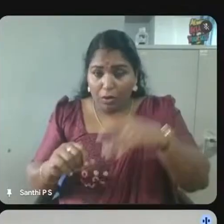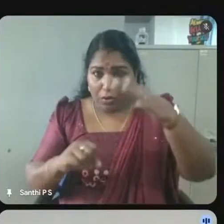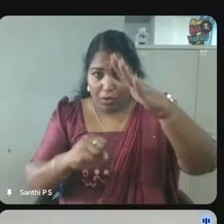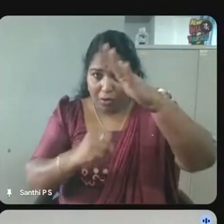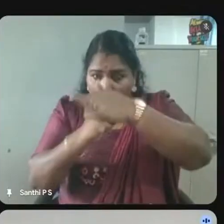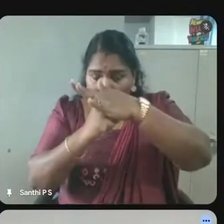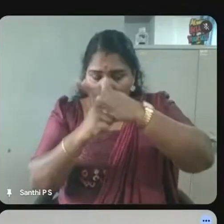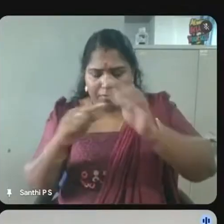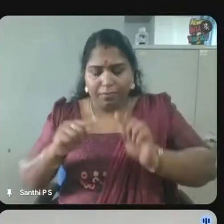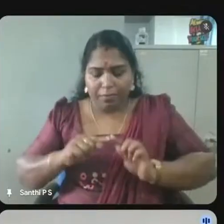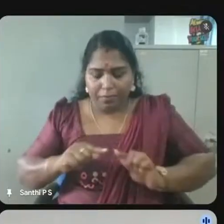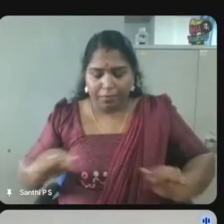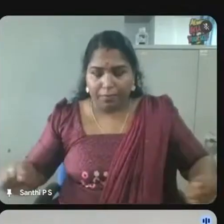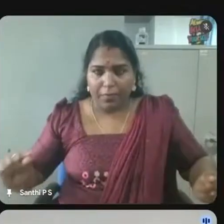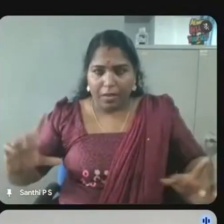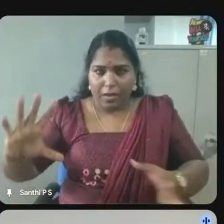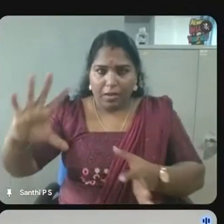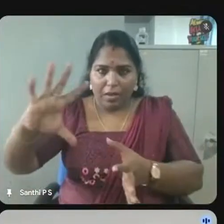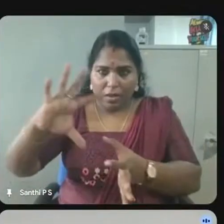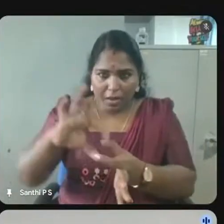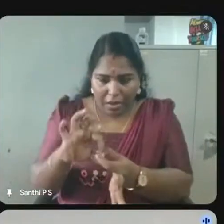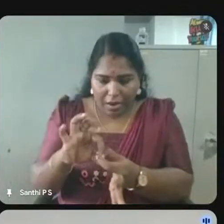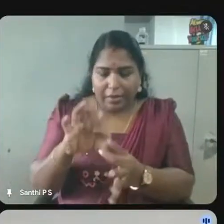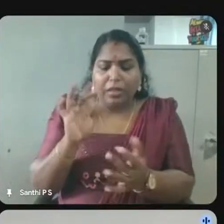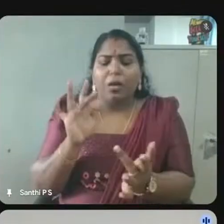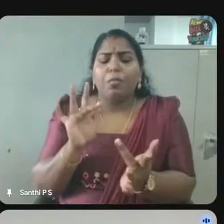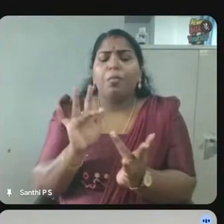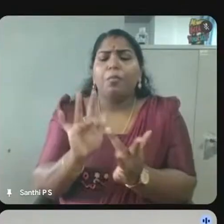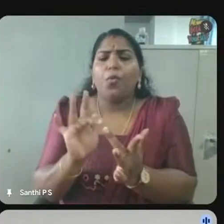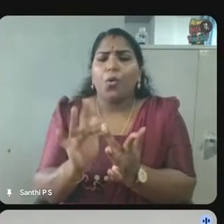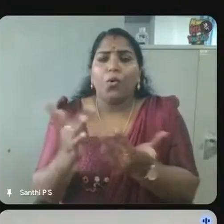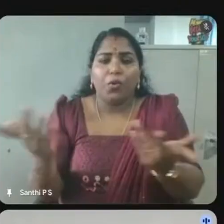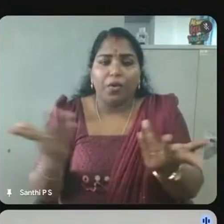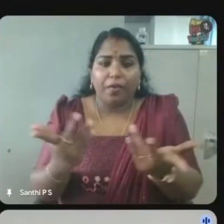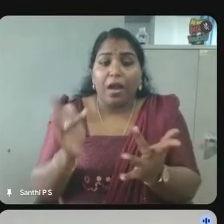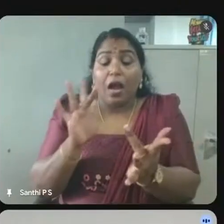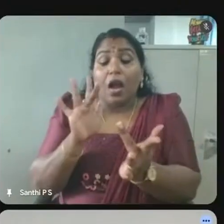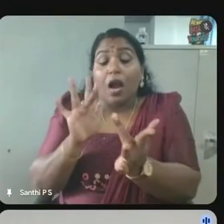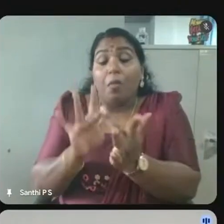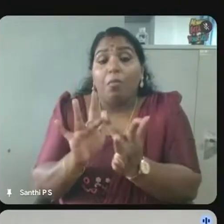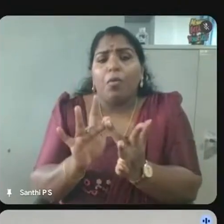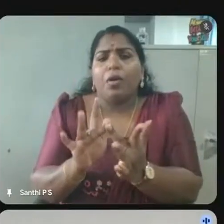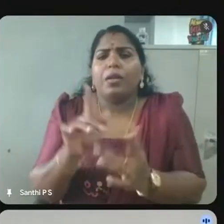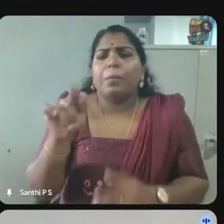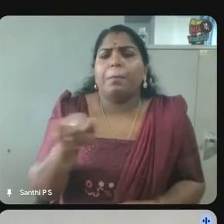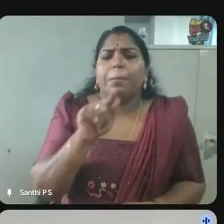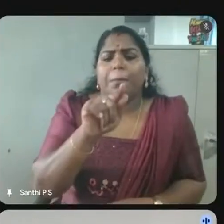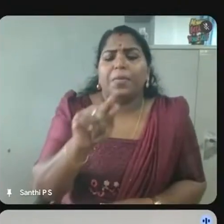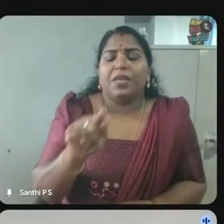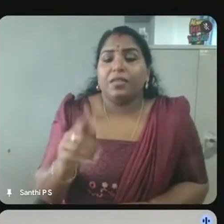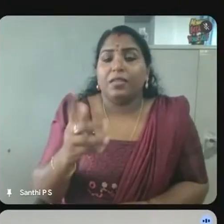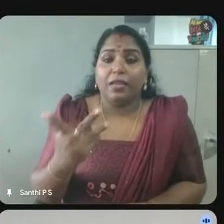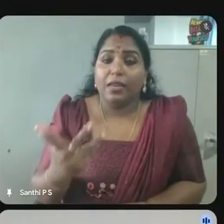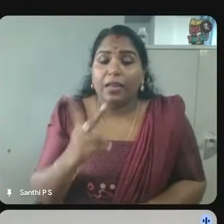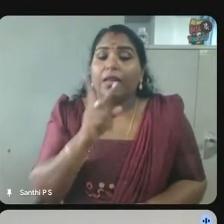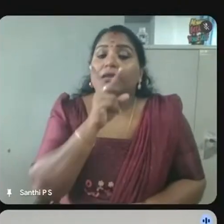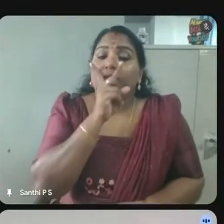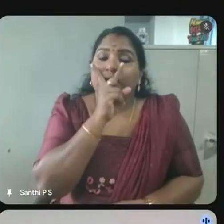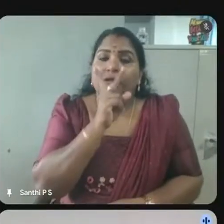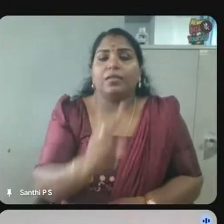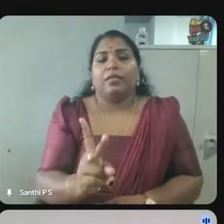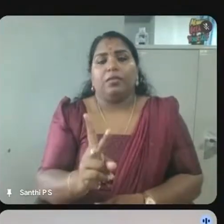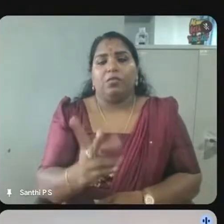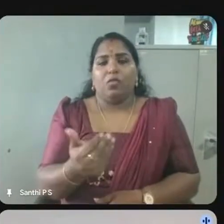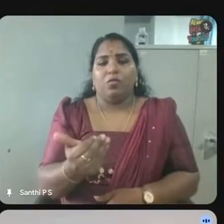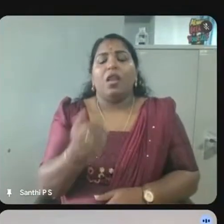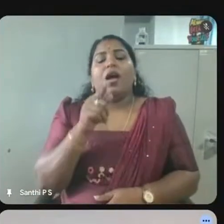നമ്മൾ കണക്ട് ചെയ്തിട്ട് ഏത് പോയിന്റിൽ വരുന്നു ആ പോയിന്റിൽ എത്ര പെർസെൻറ്റേജ് ആണോ ആ പെർസെൻറ്റേജ് കാഴ്ചയാണ് നമ്മൾ അവർക്ക് ഡിസബിലിറ്റി.